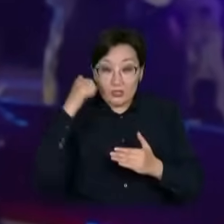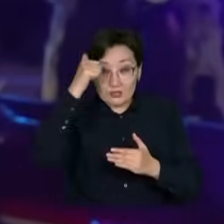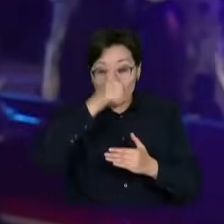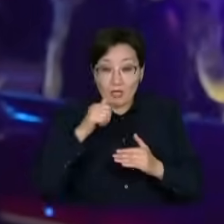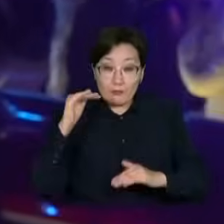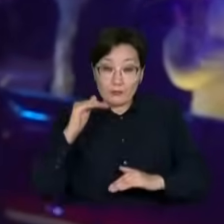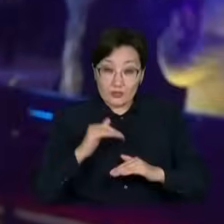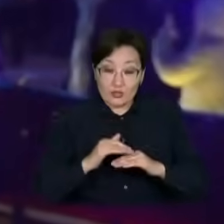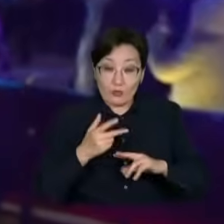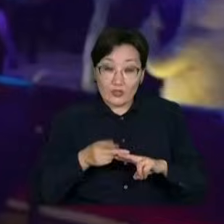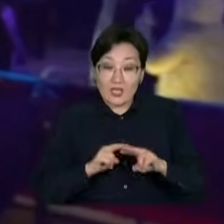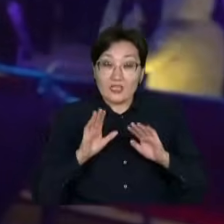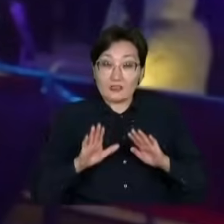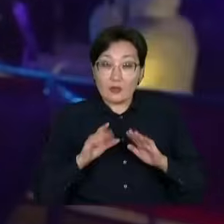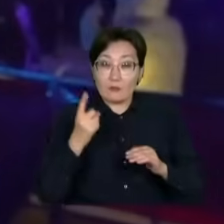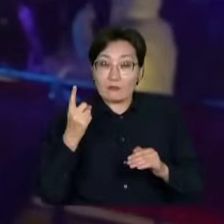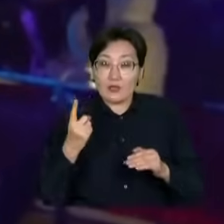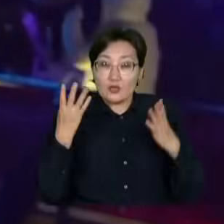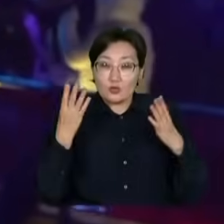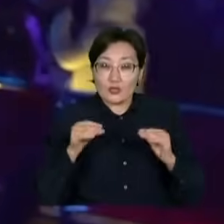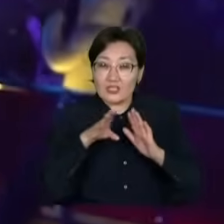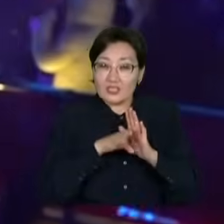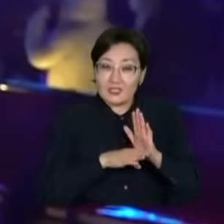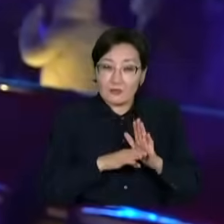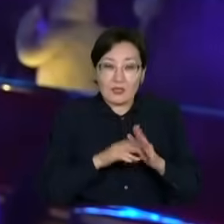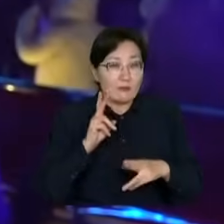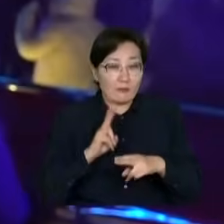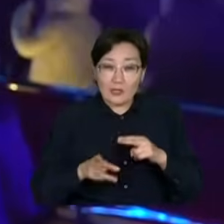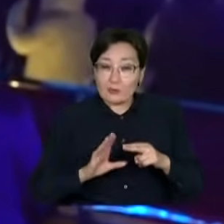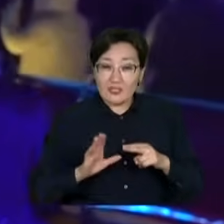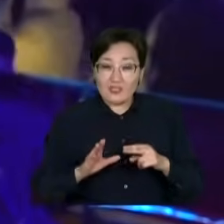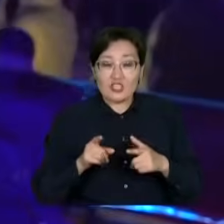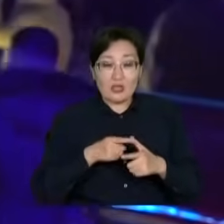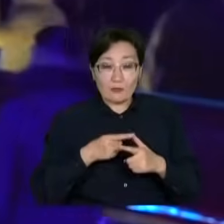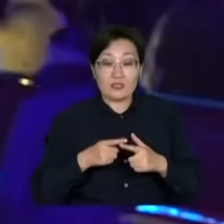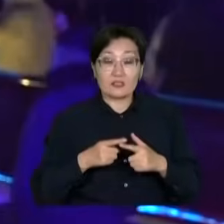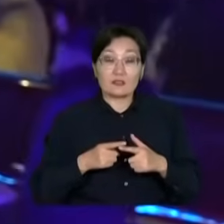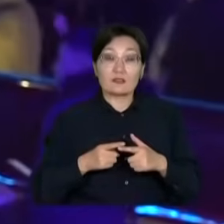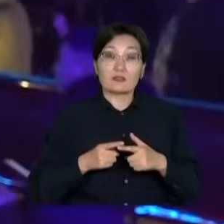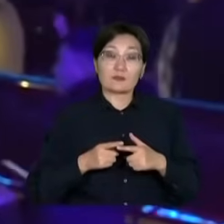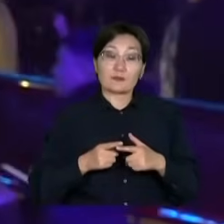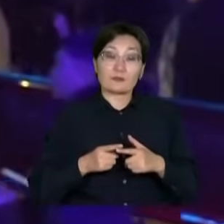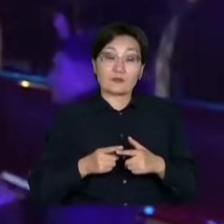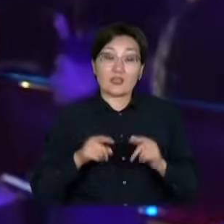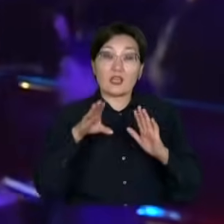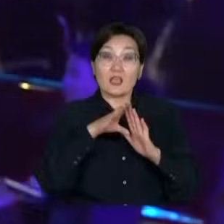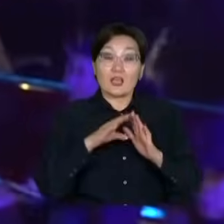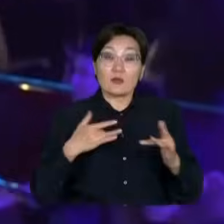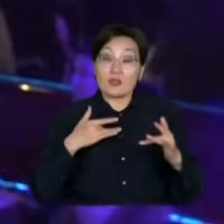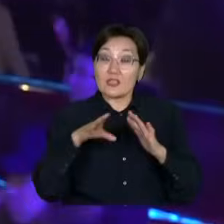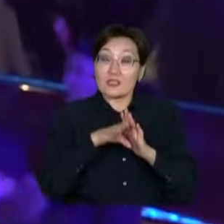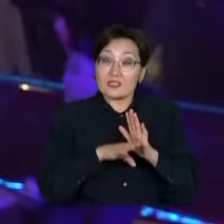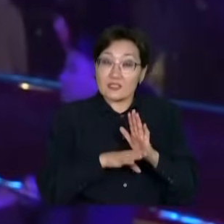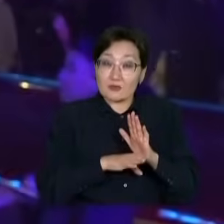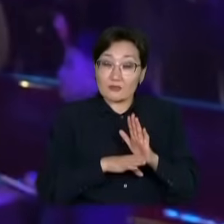кеш бұл тек қана бір күндік концертпен ғана өтіп кетпеу керек. Немесе жаңағы концерттің айналасында ғана өтіп кетпеу